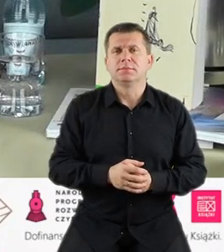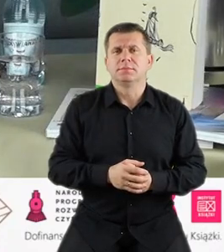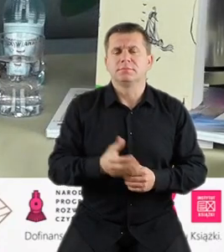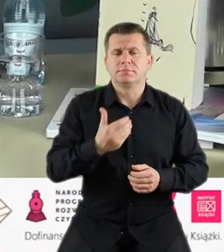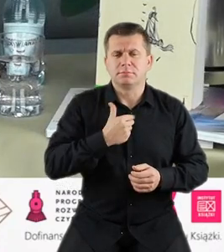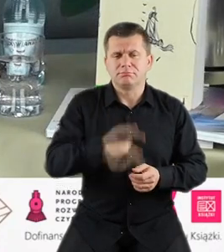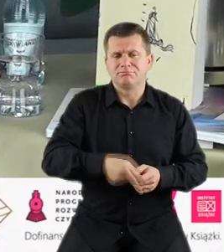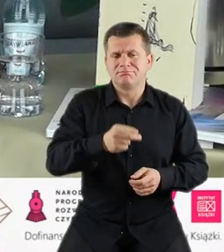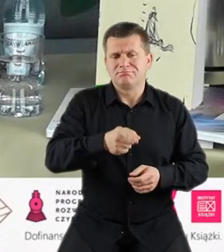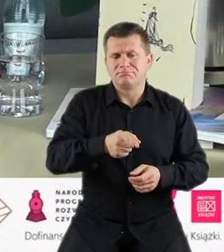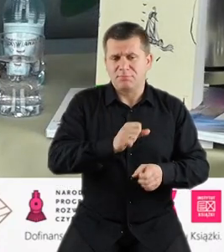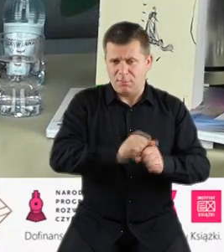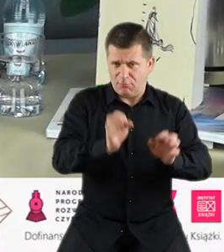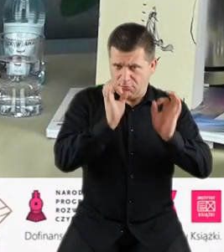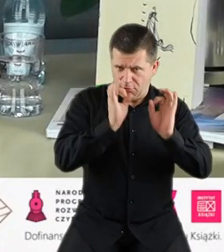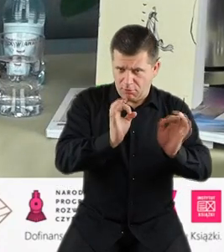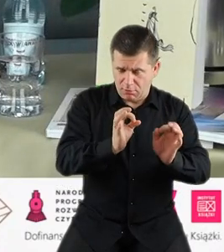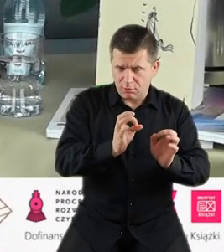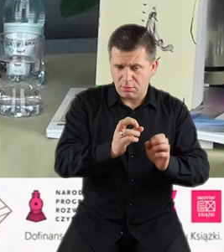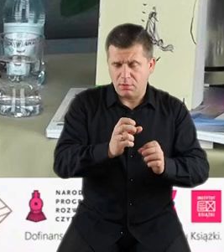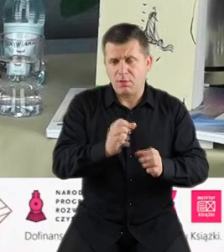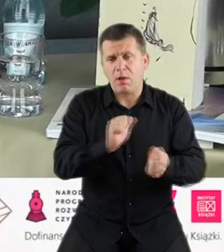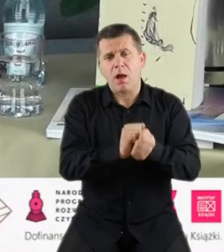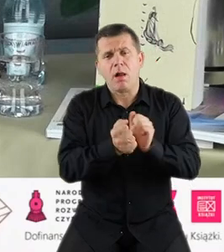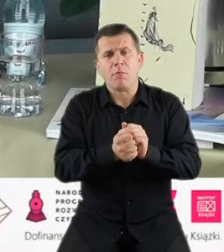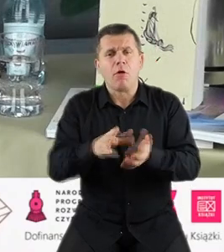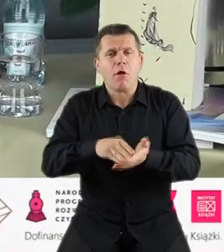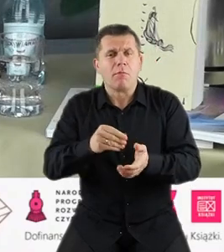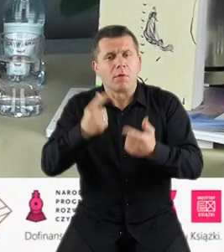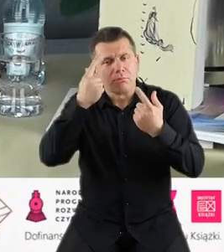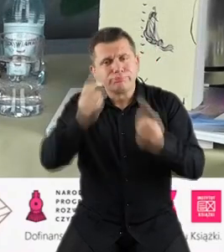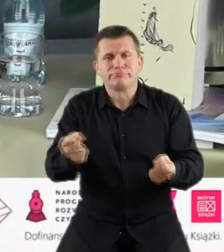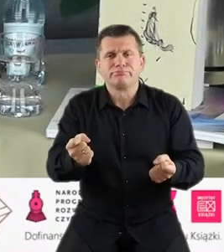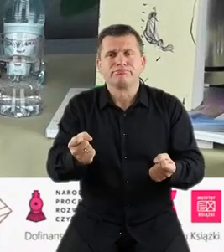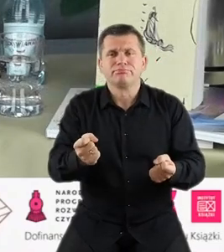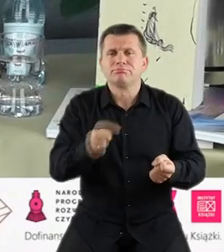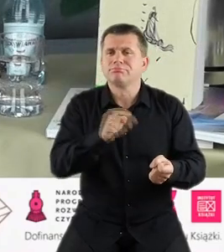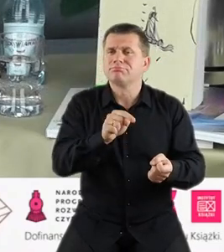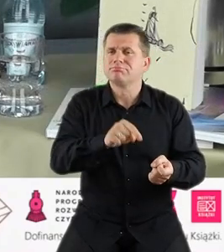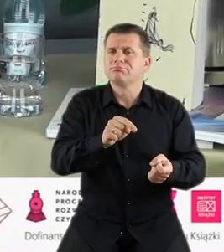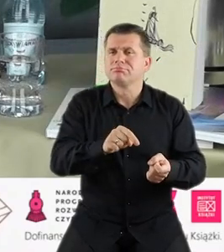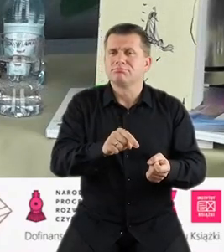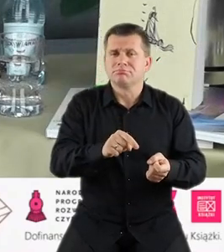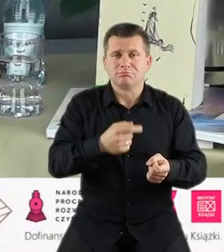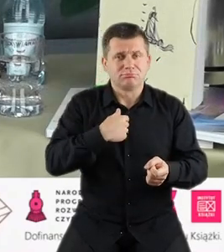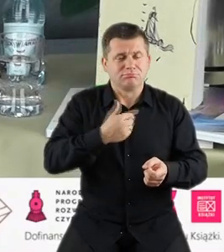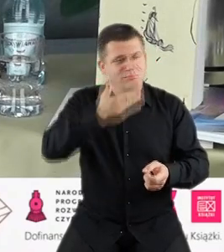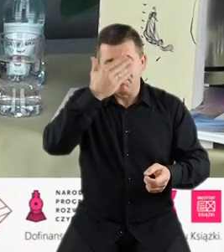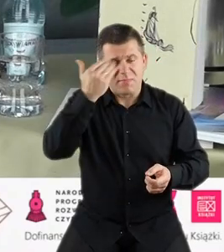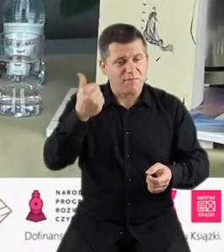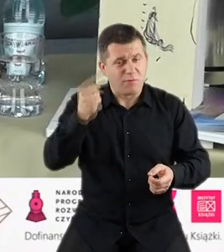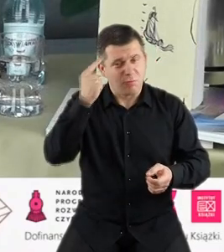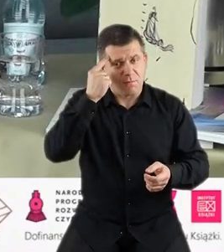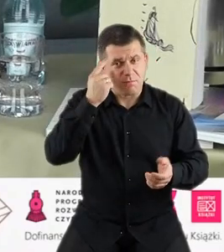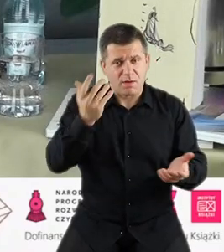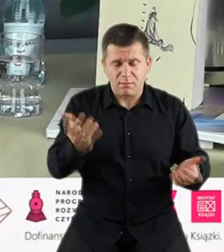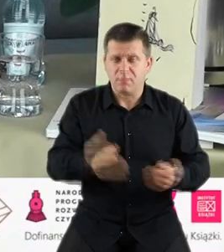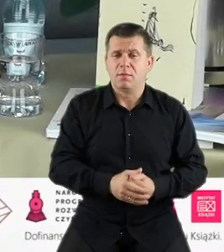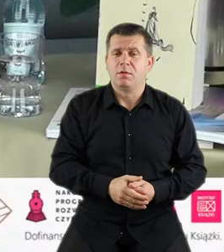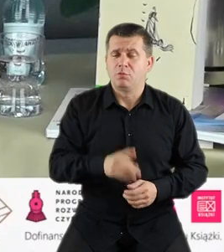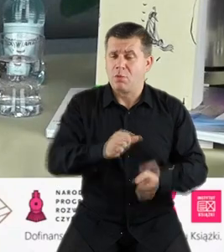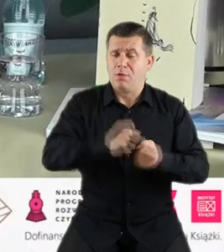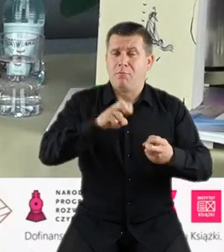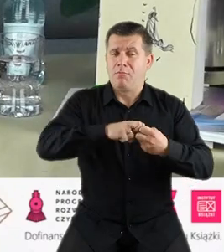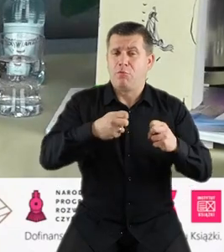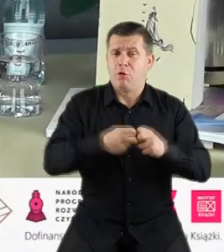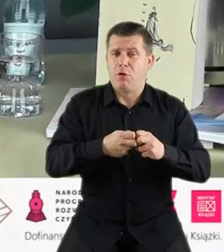pulpit kartografa, jest oryginałem czy kopią? Nie? Ten egzemplarz. Tego się nie dowiemy. Tak tego się nie dowiemy i